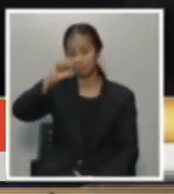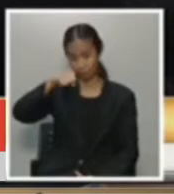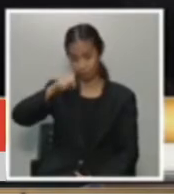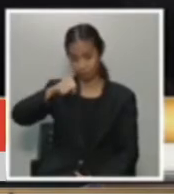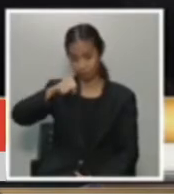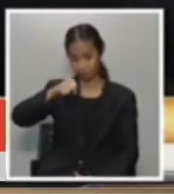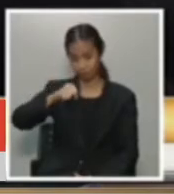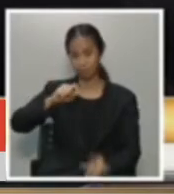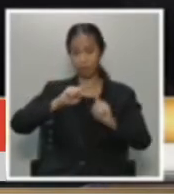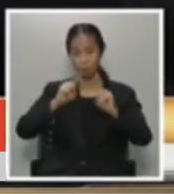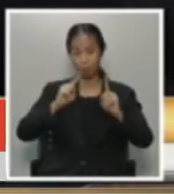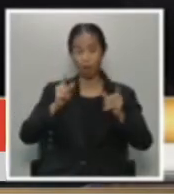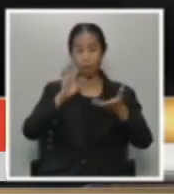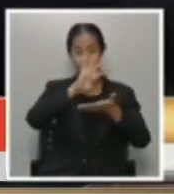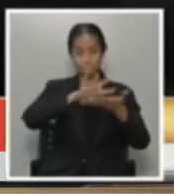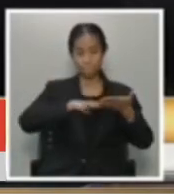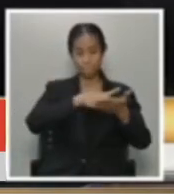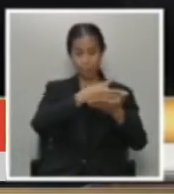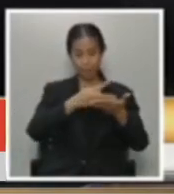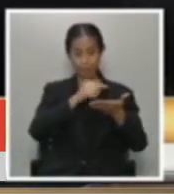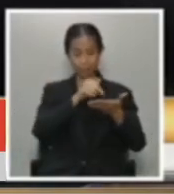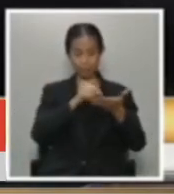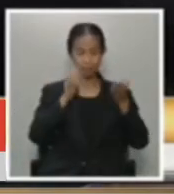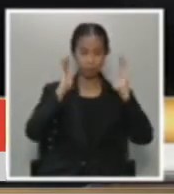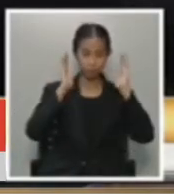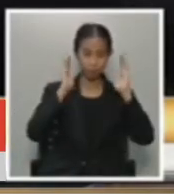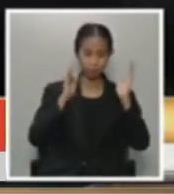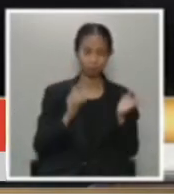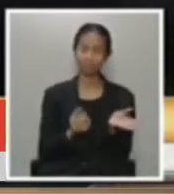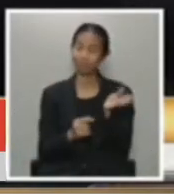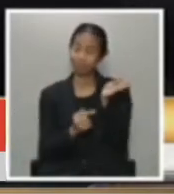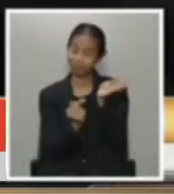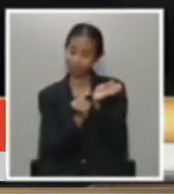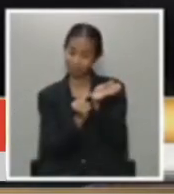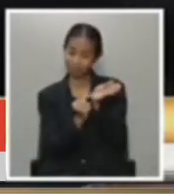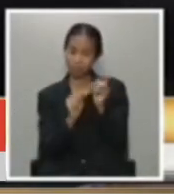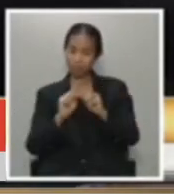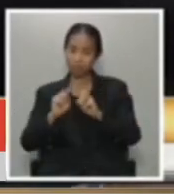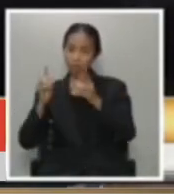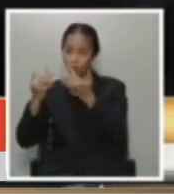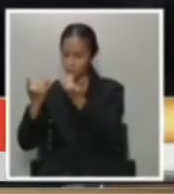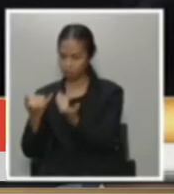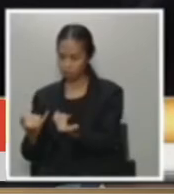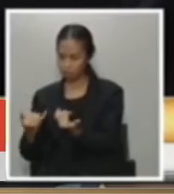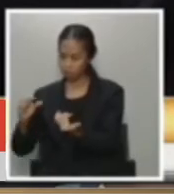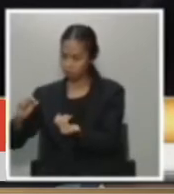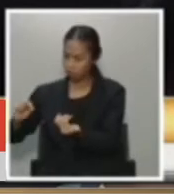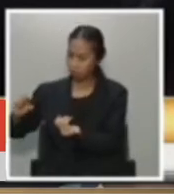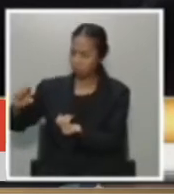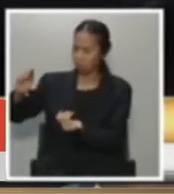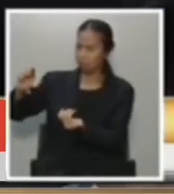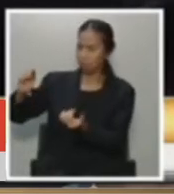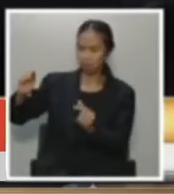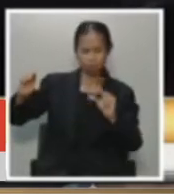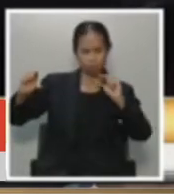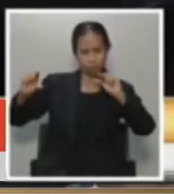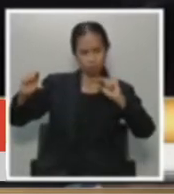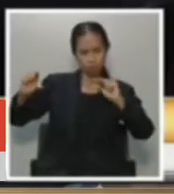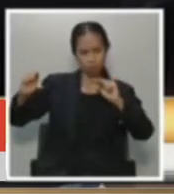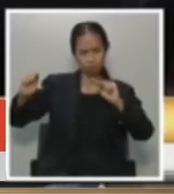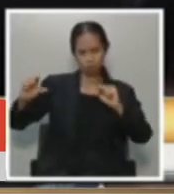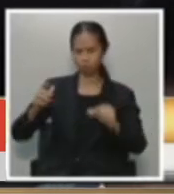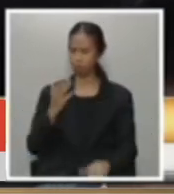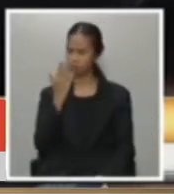ำมาเสนอสภาเลยครั้งแรกเล่มขนาดนี้ท่านวันนี้เล่มขนาดนี้ผมว่าอีกสองถ้าเขียนอย่างนี้